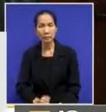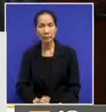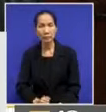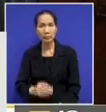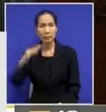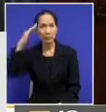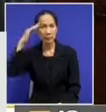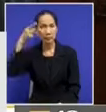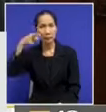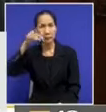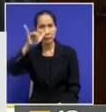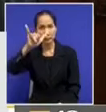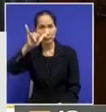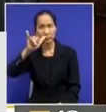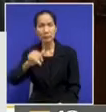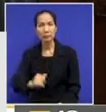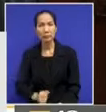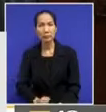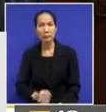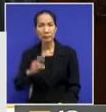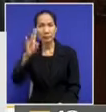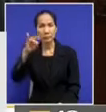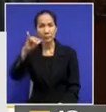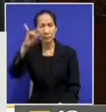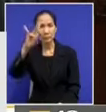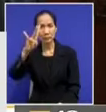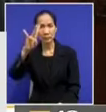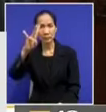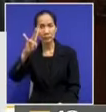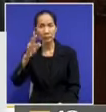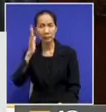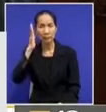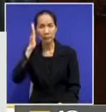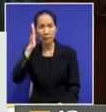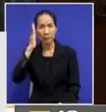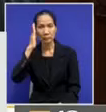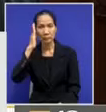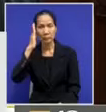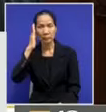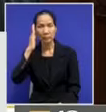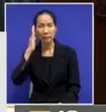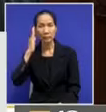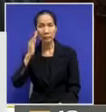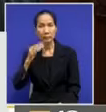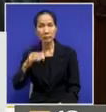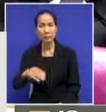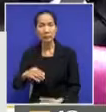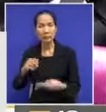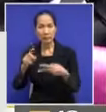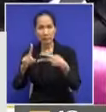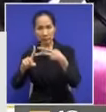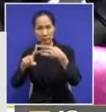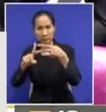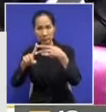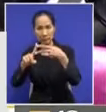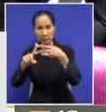ลเอกประยุทธ์จันทร์โอชาครับ 77นายจตุรงค์เพ็งนรพัฒน ์นายธนาธรจึง